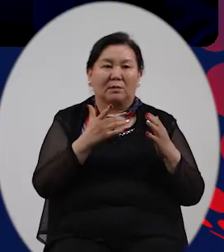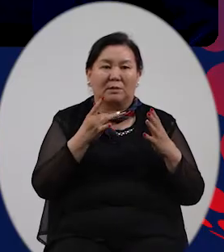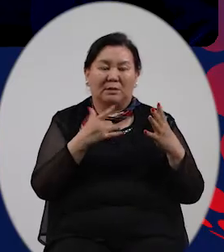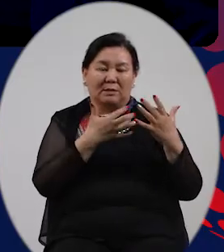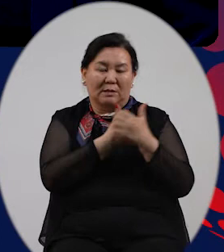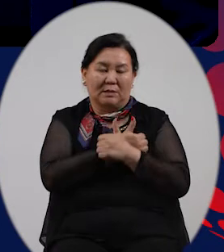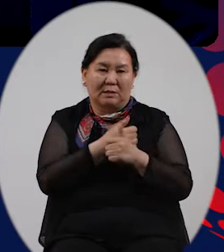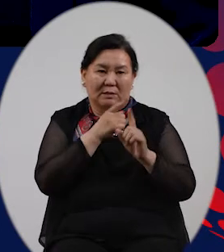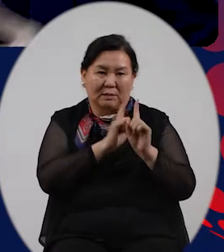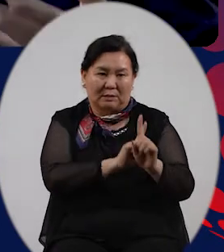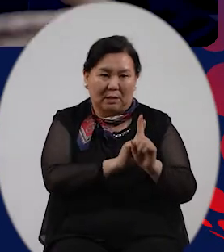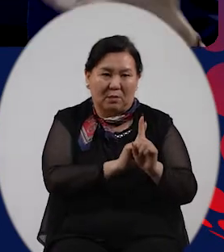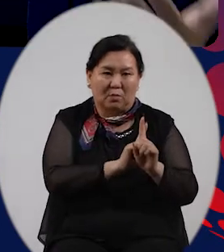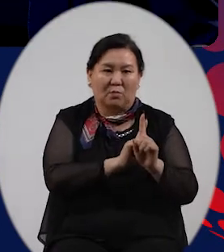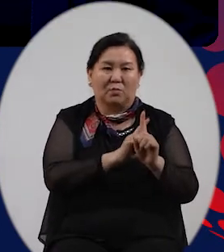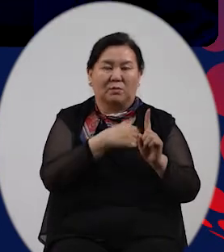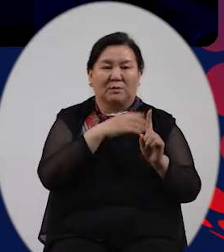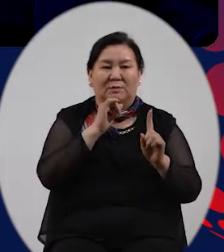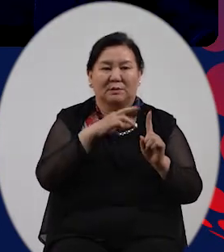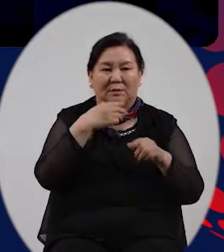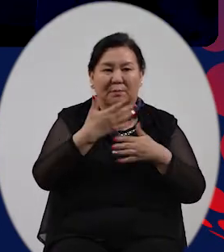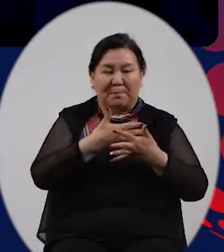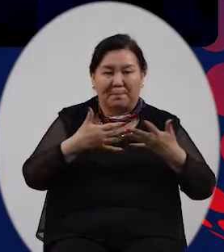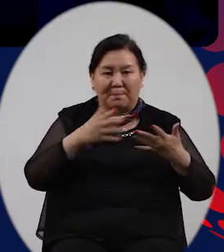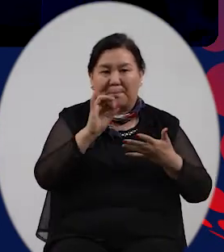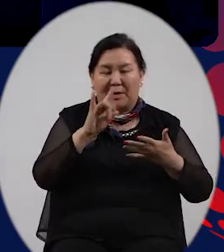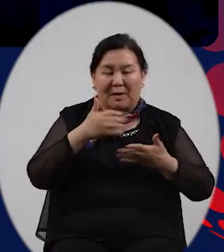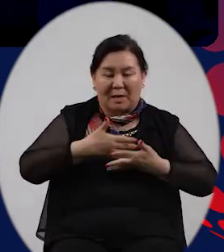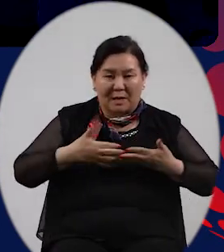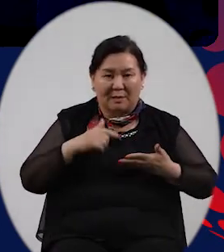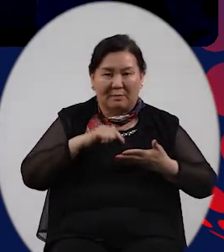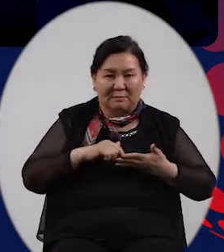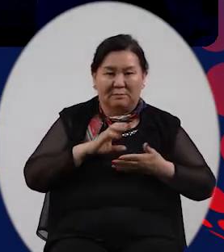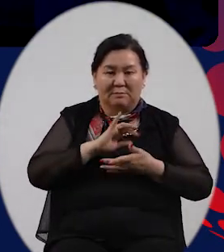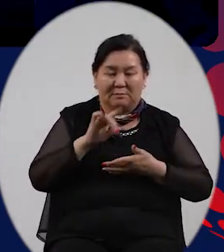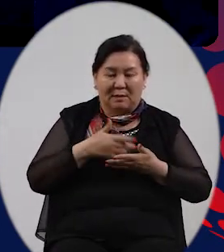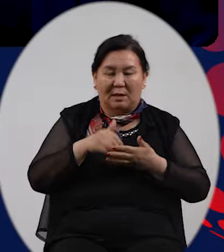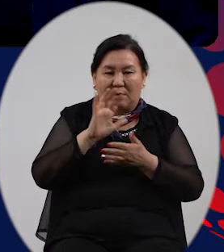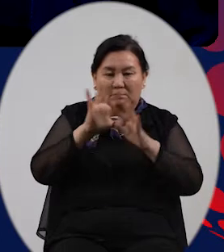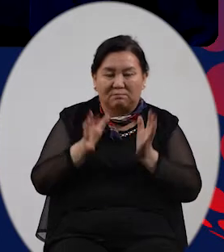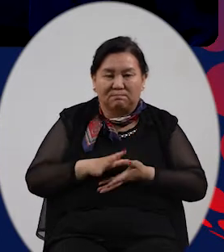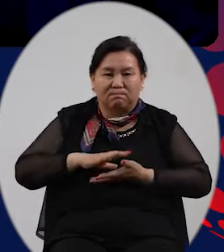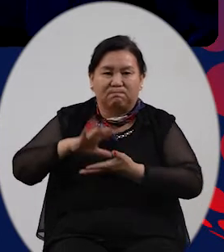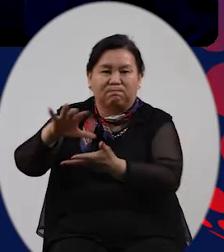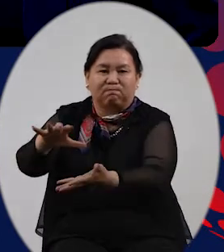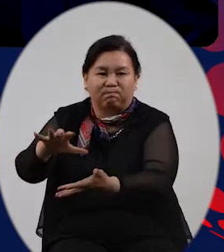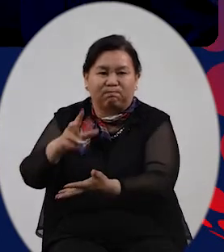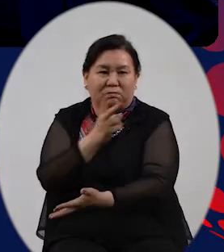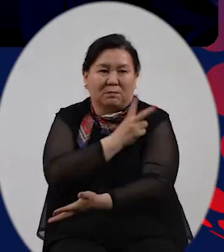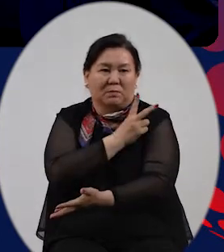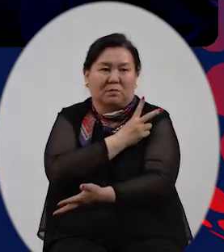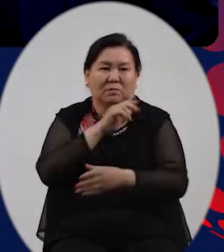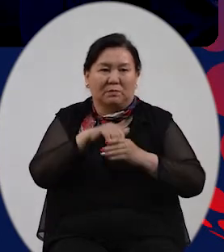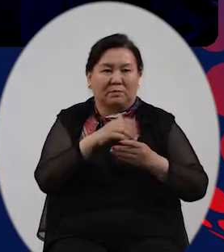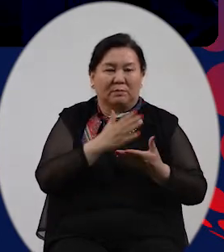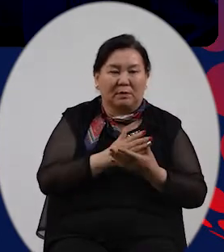дагуу худалдах зүйл байж гин өөрөөр хэлбэл бидний сая ярьсан бараа бүтээгдэхүүн за худалдаа авахчид барааг нийлүүлэх худалдагчийн үүргүүдийн талаар энэ дээр оруулж